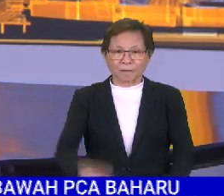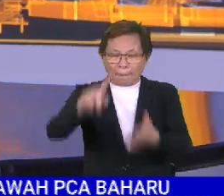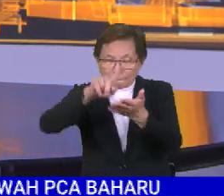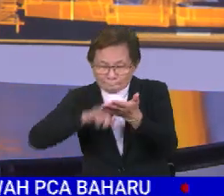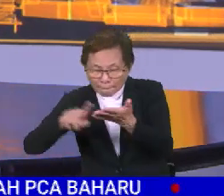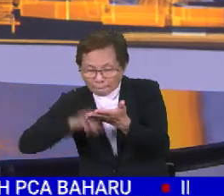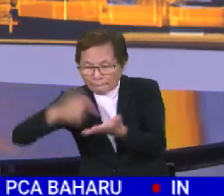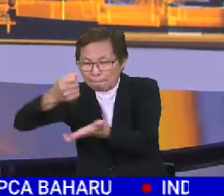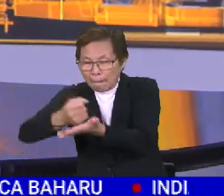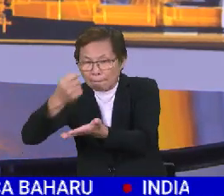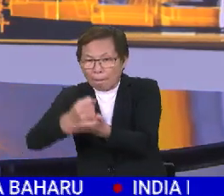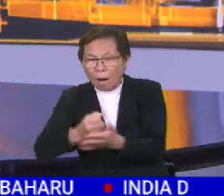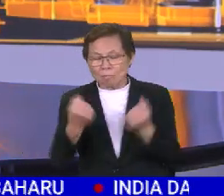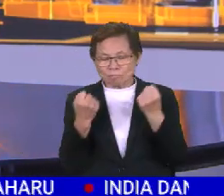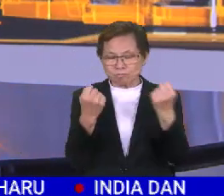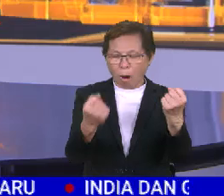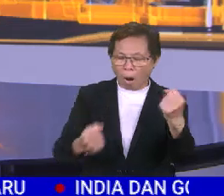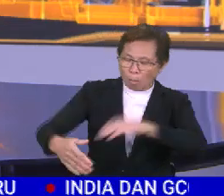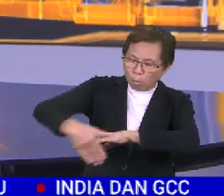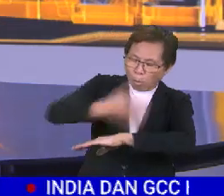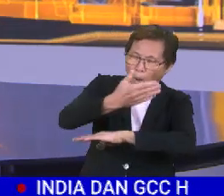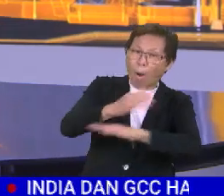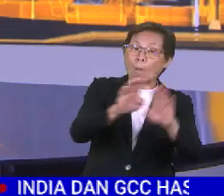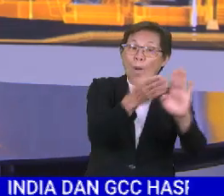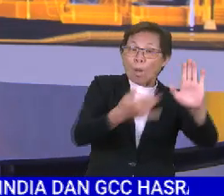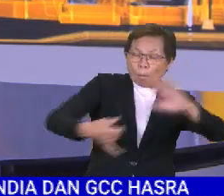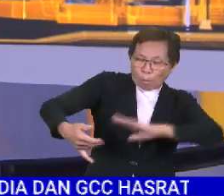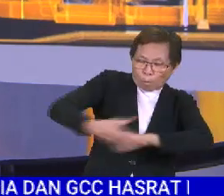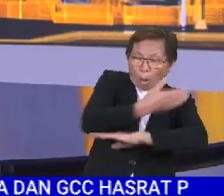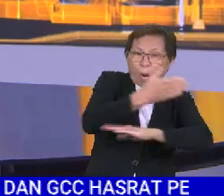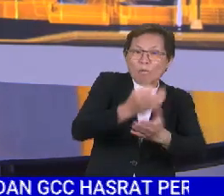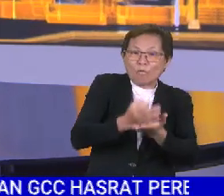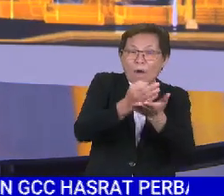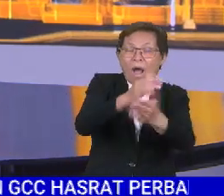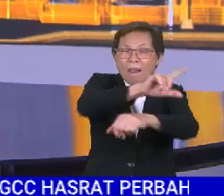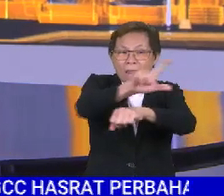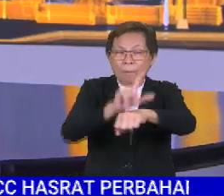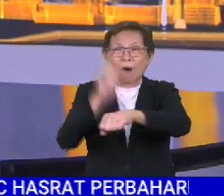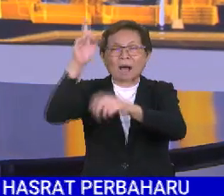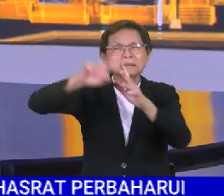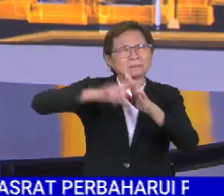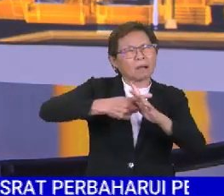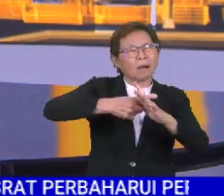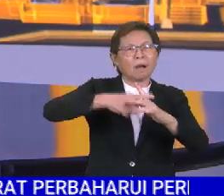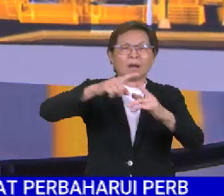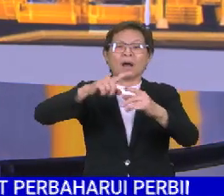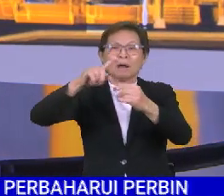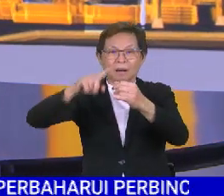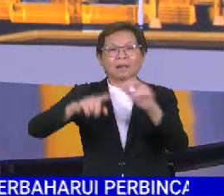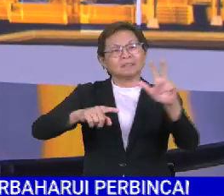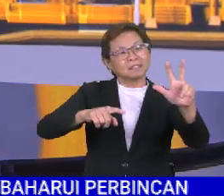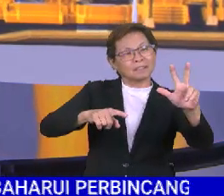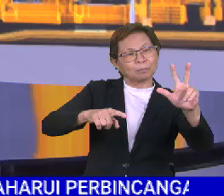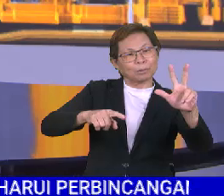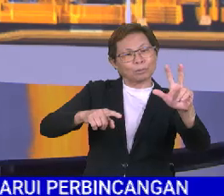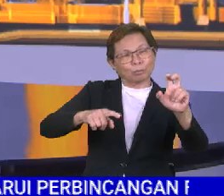Pemeriksaan imigresen secara pandu lalu di pintu masuk utama terminal feri kenderaan Labuan akan dilaksana akhir bulan ini.